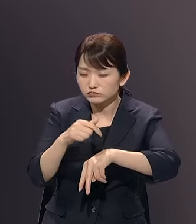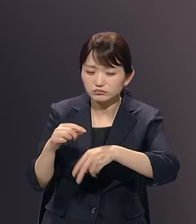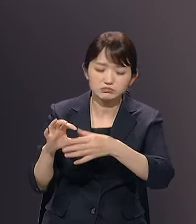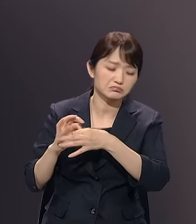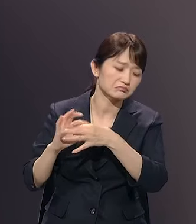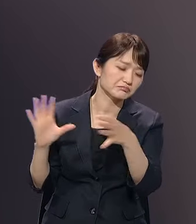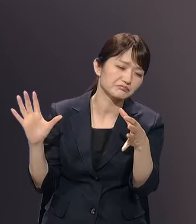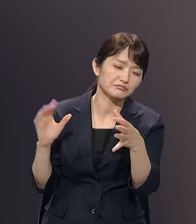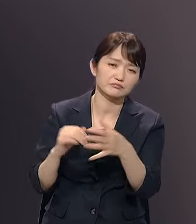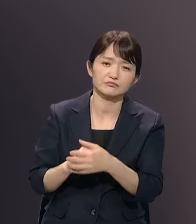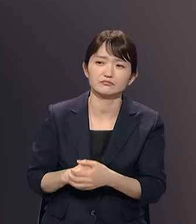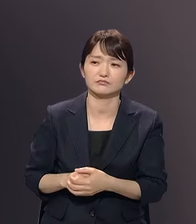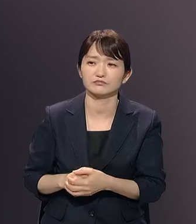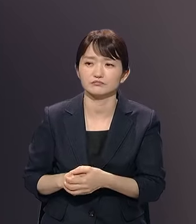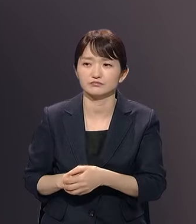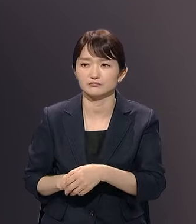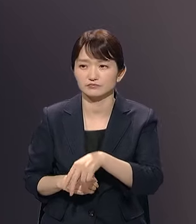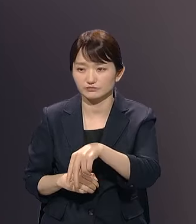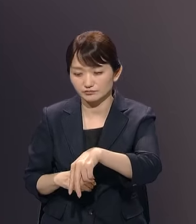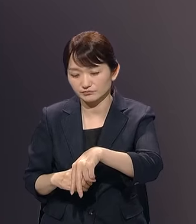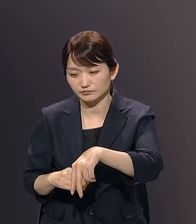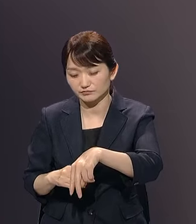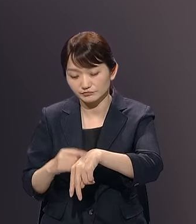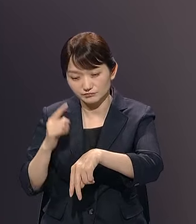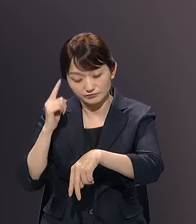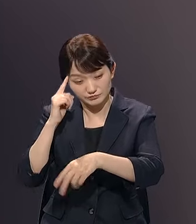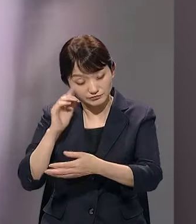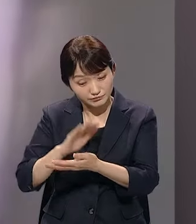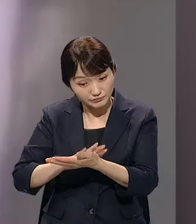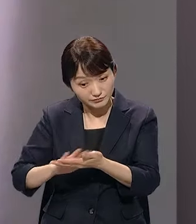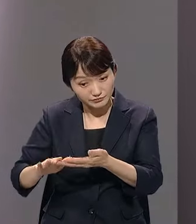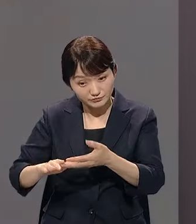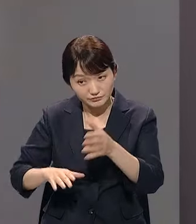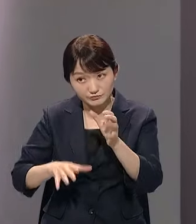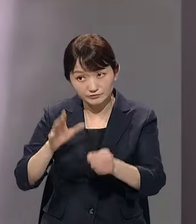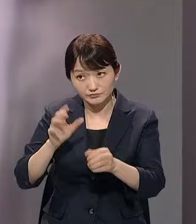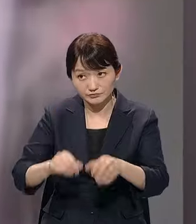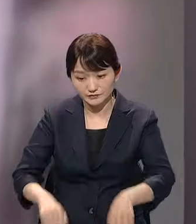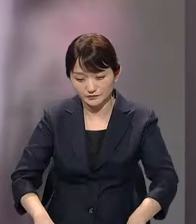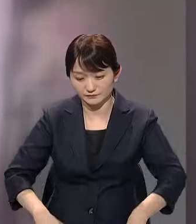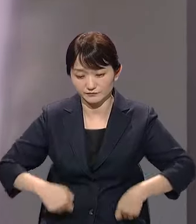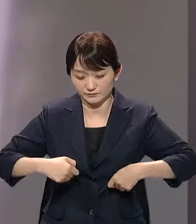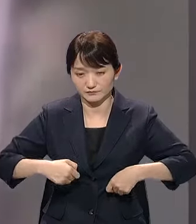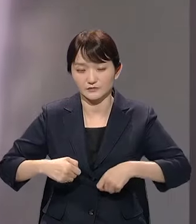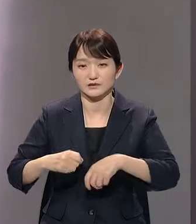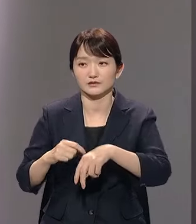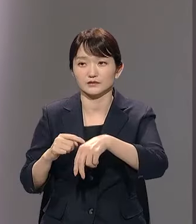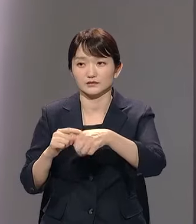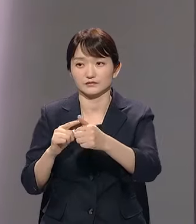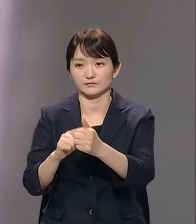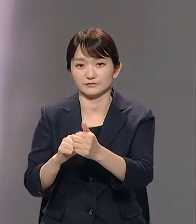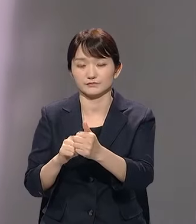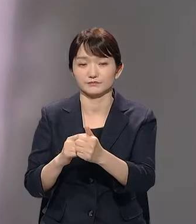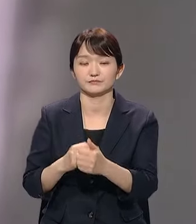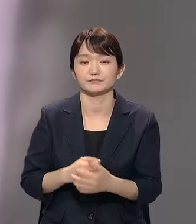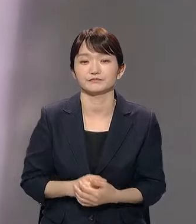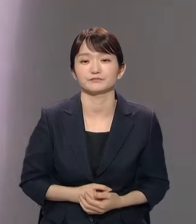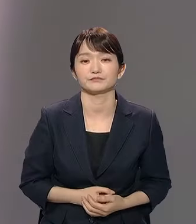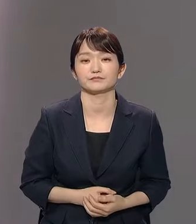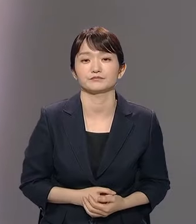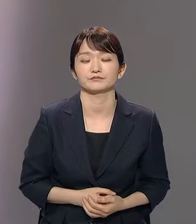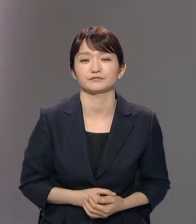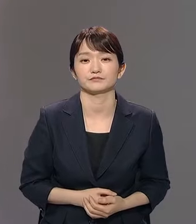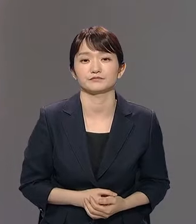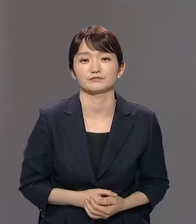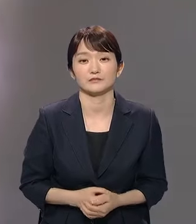그러든지 말든지 일단 아 지우나 시원하지 하면서 아이 바지까지 저렇게 마지막으로 딱 입혀 줍니다 지금 바지 입혀 주네요